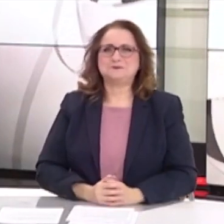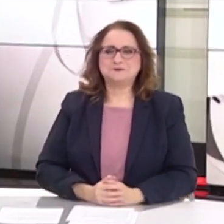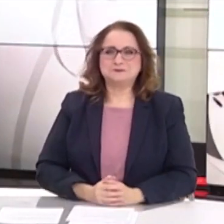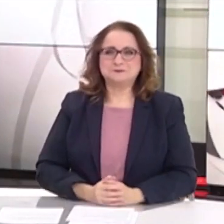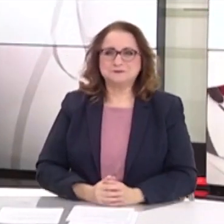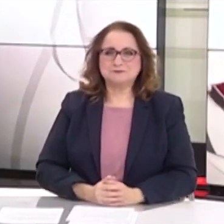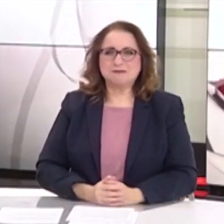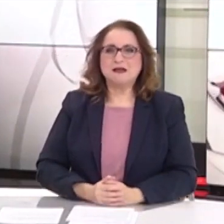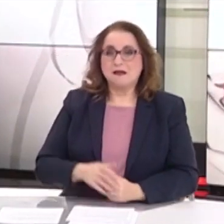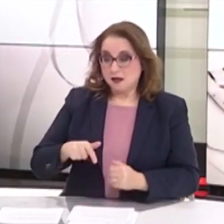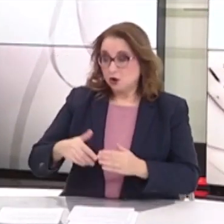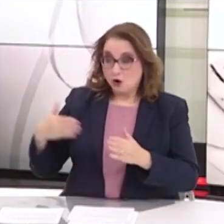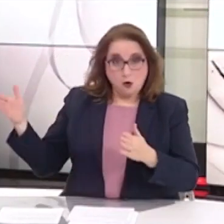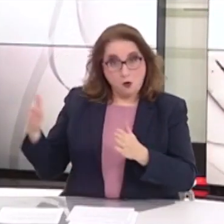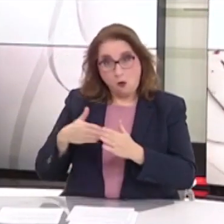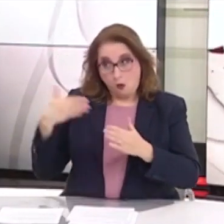Αυτό το διάστημα